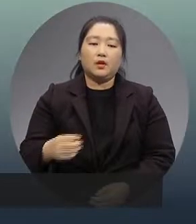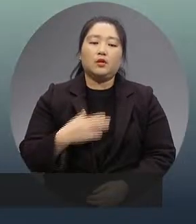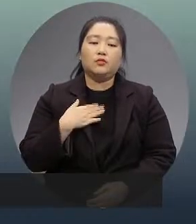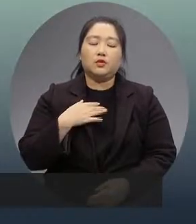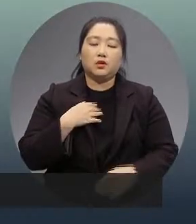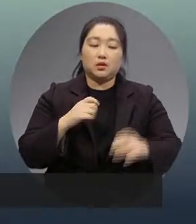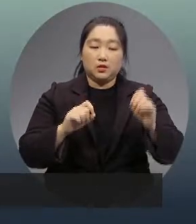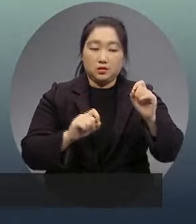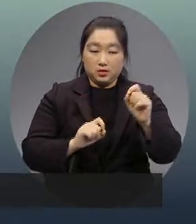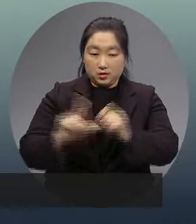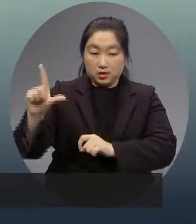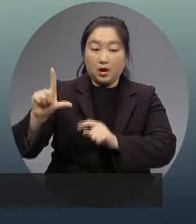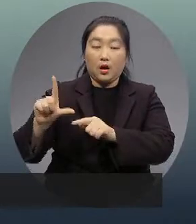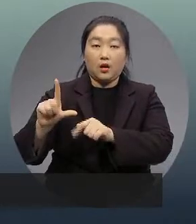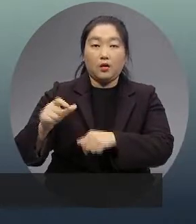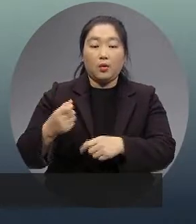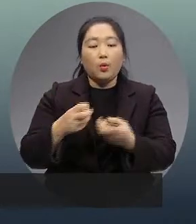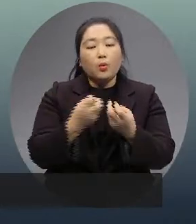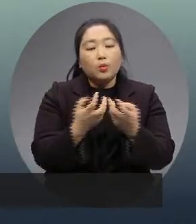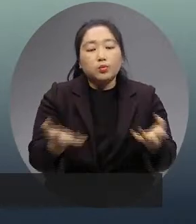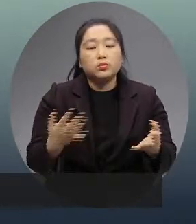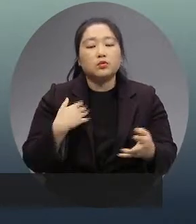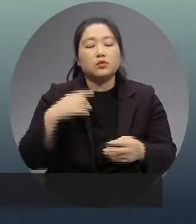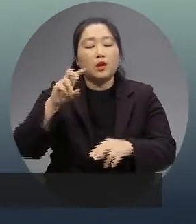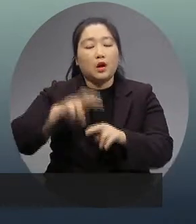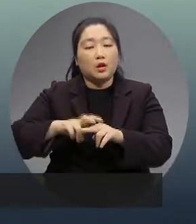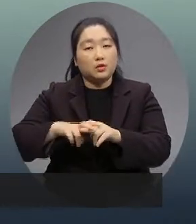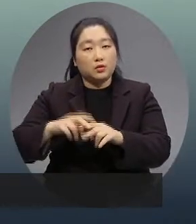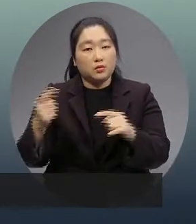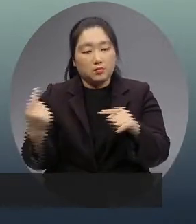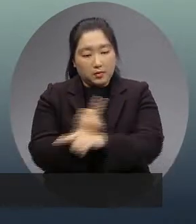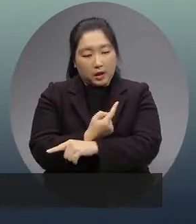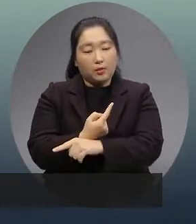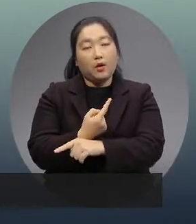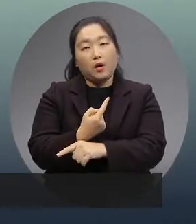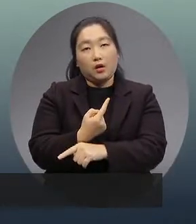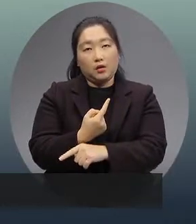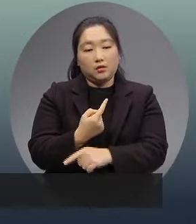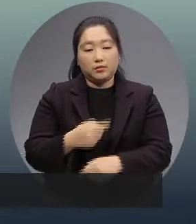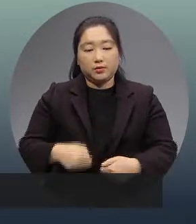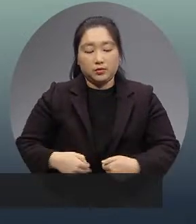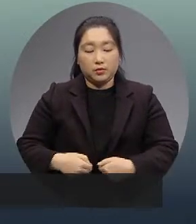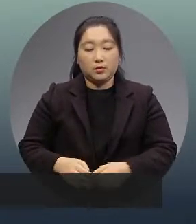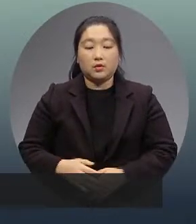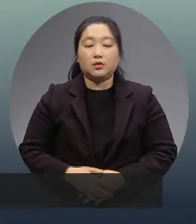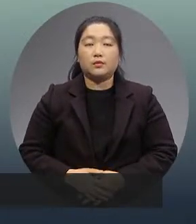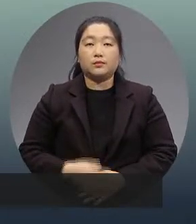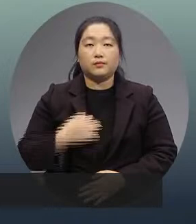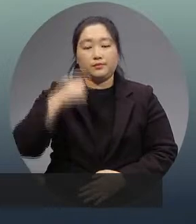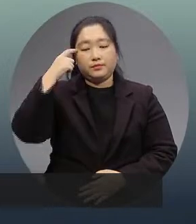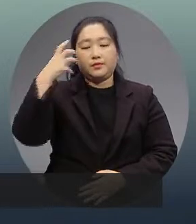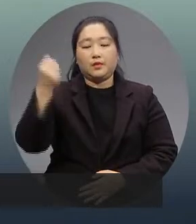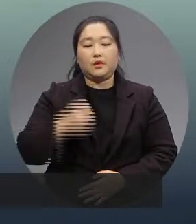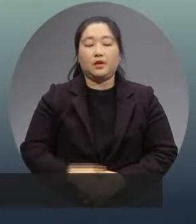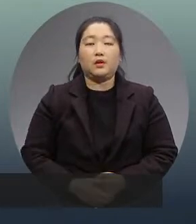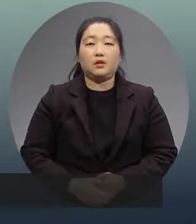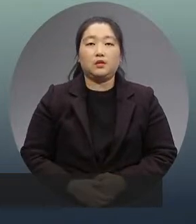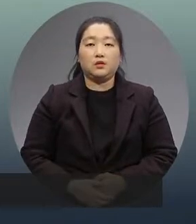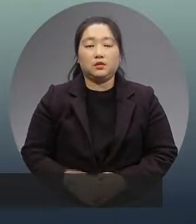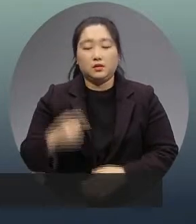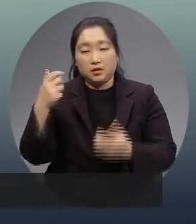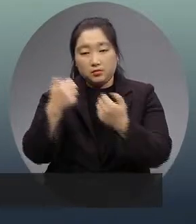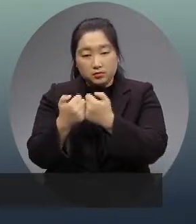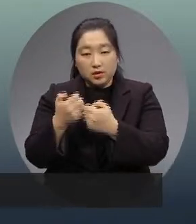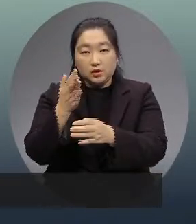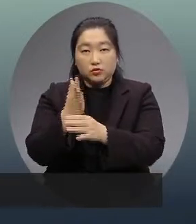다수당이 됐고 부득이하게 저희도 뭐 한석 정도는 교체를 해야 되지 않나 저희가 좀 그렇게 생각을 하고 방향도